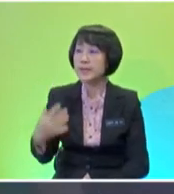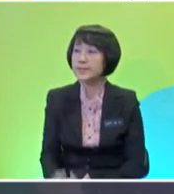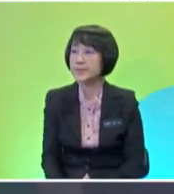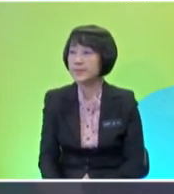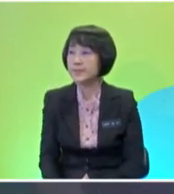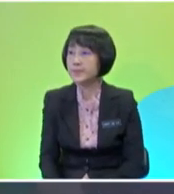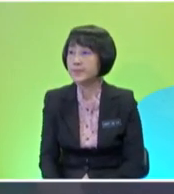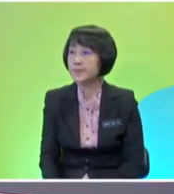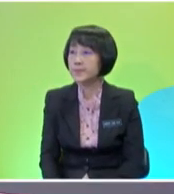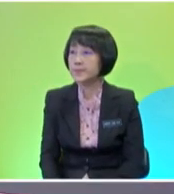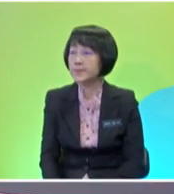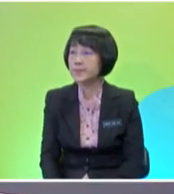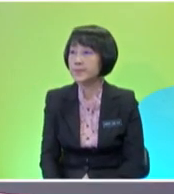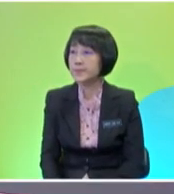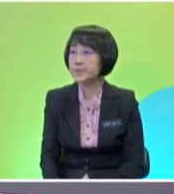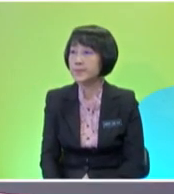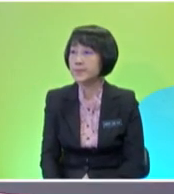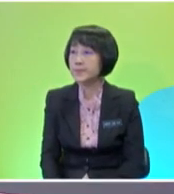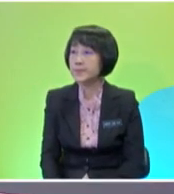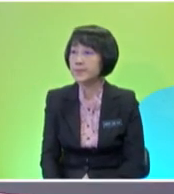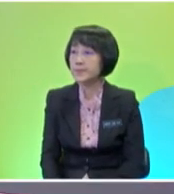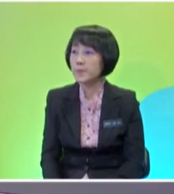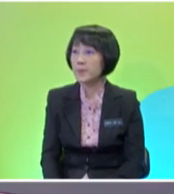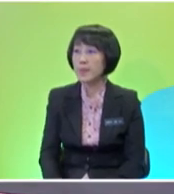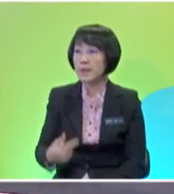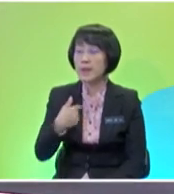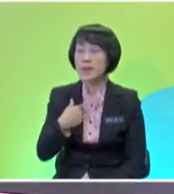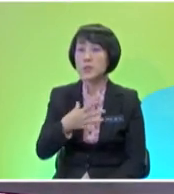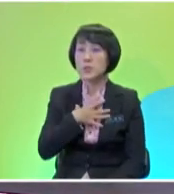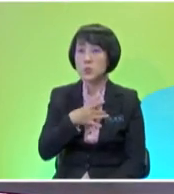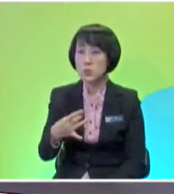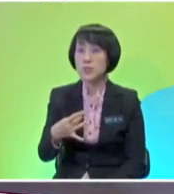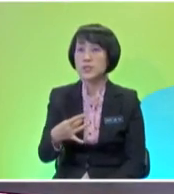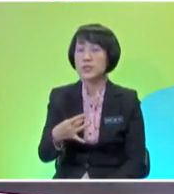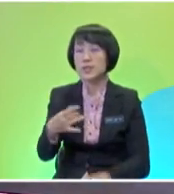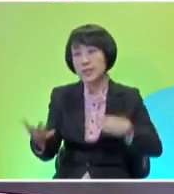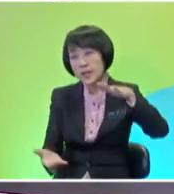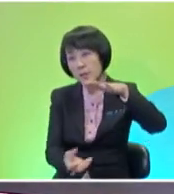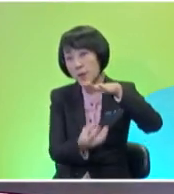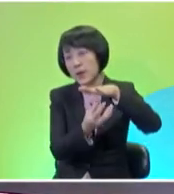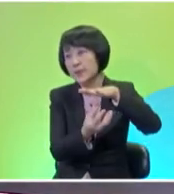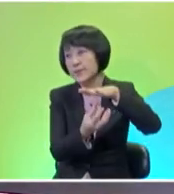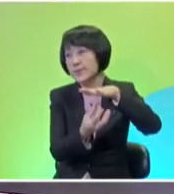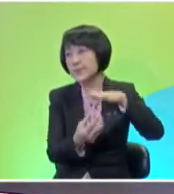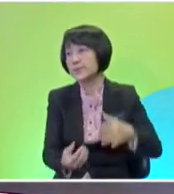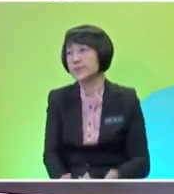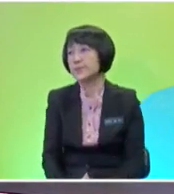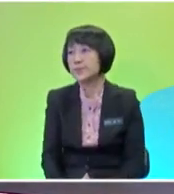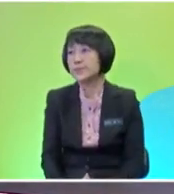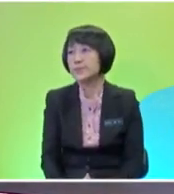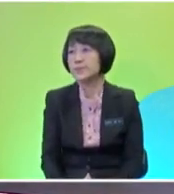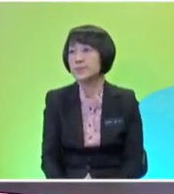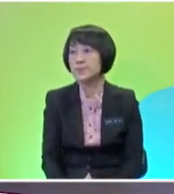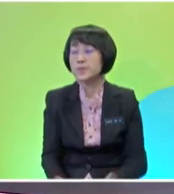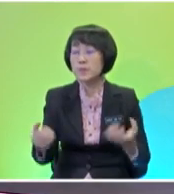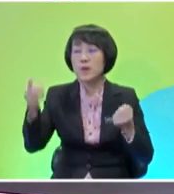perekat panas. Okey, nak mudah, kalau saya suka letak bawah, Ifan. Terbalikkan sebab, dulu, okey. Apa-apa contoh, sebab kita nak tahu dia kefungsian